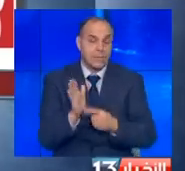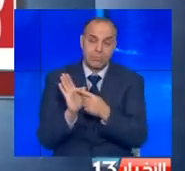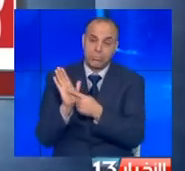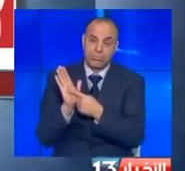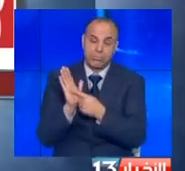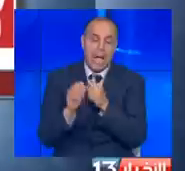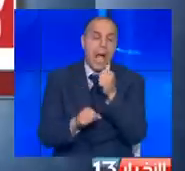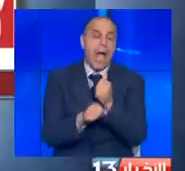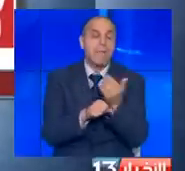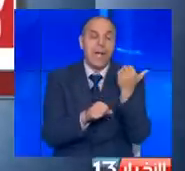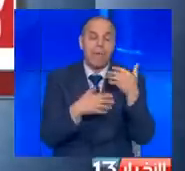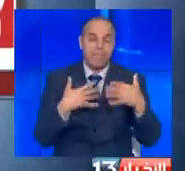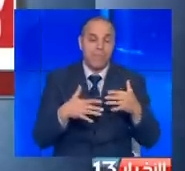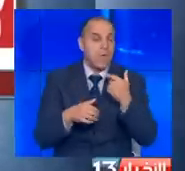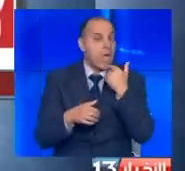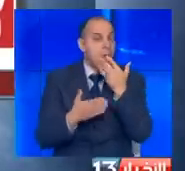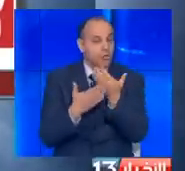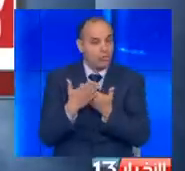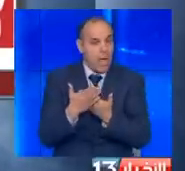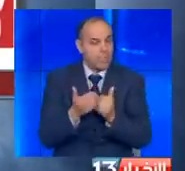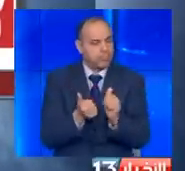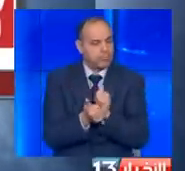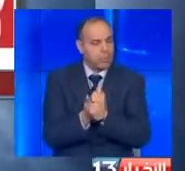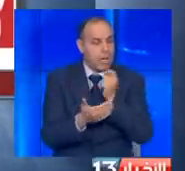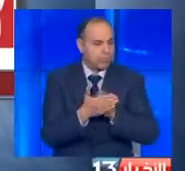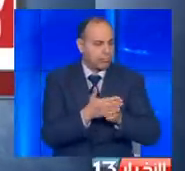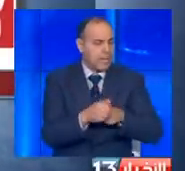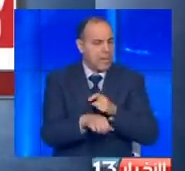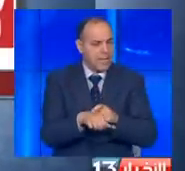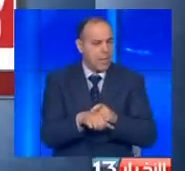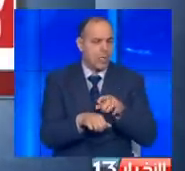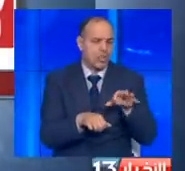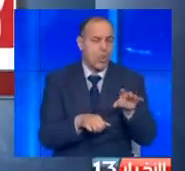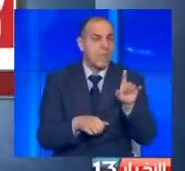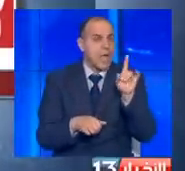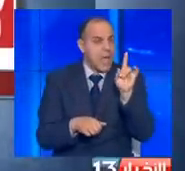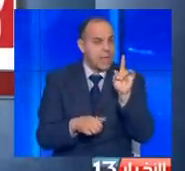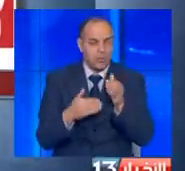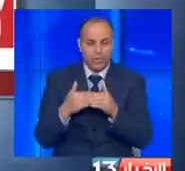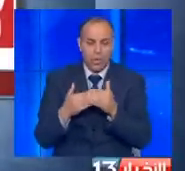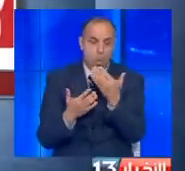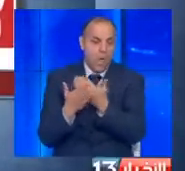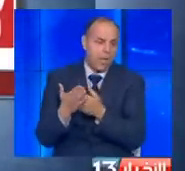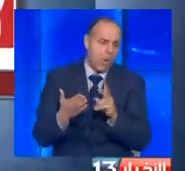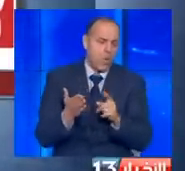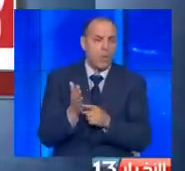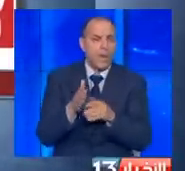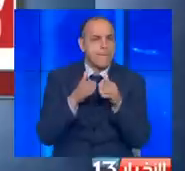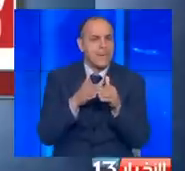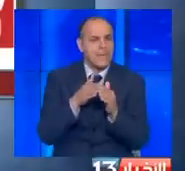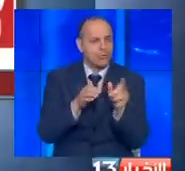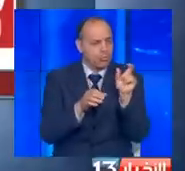السنه المنقضيه وعلى شهاده ابراء الذمه من الاداءات البلديه او اليوميه الى جنب وثائق اخرى في مطلب